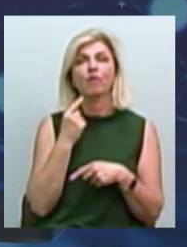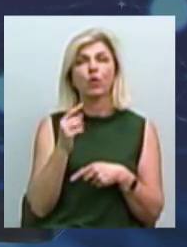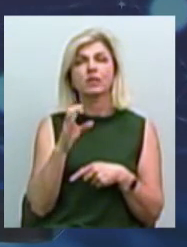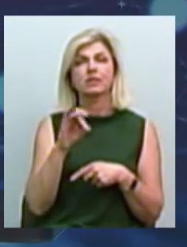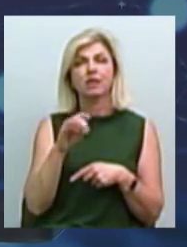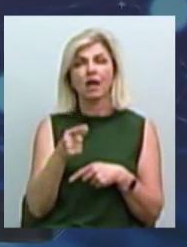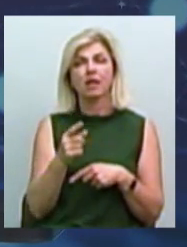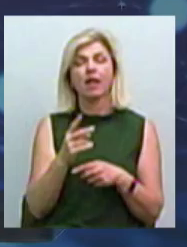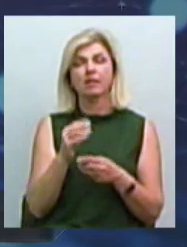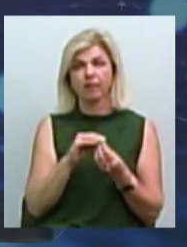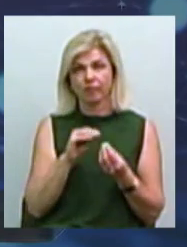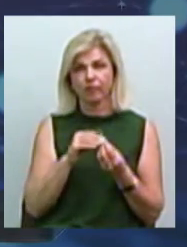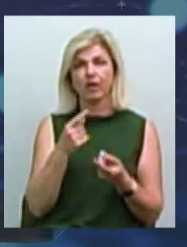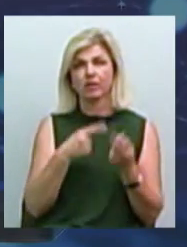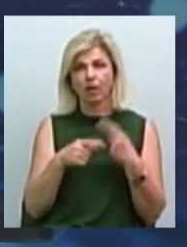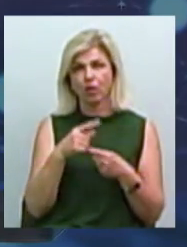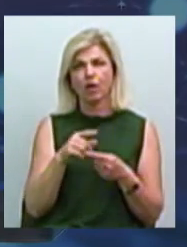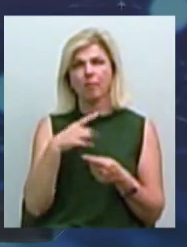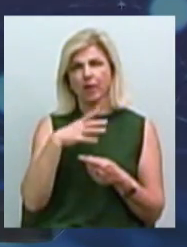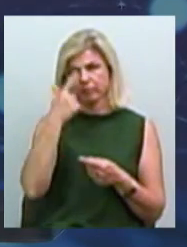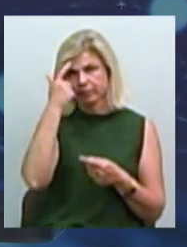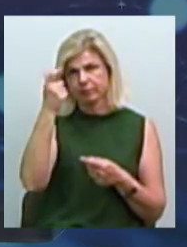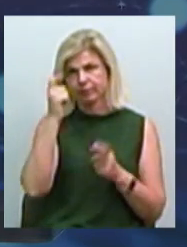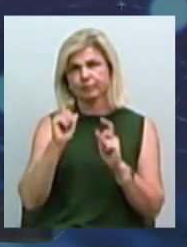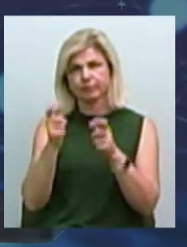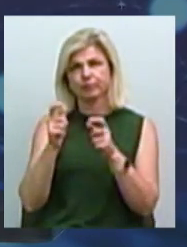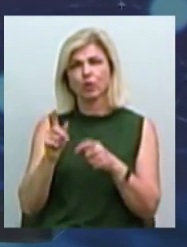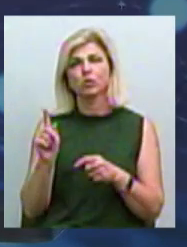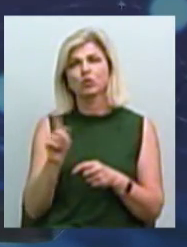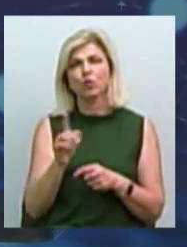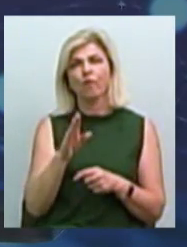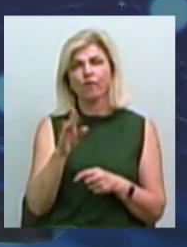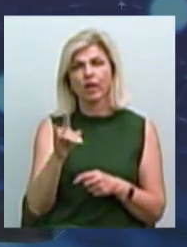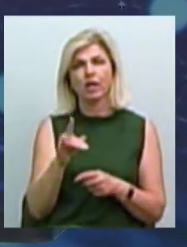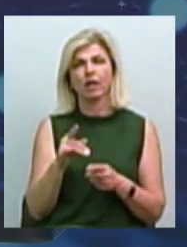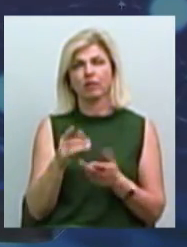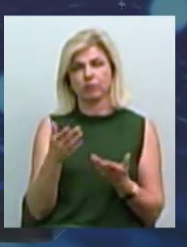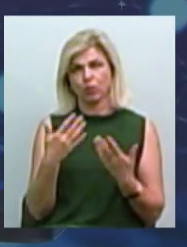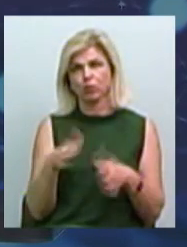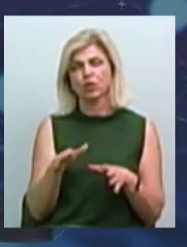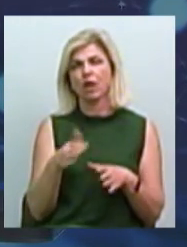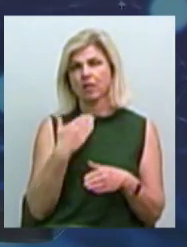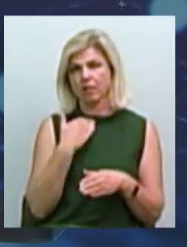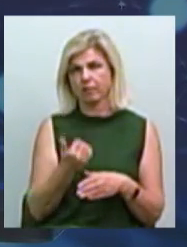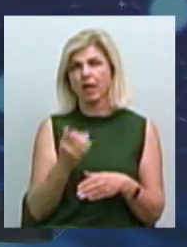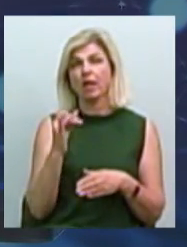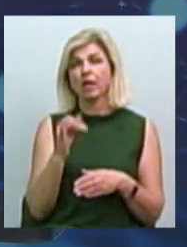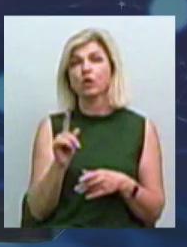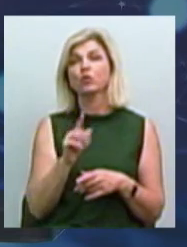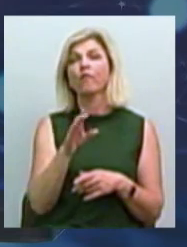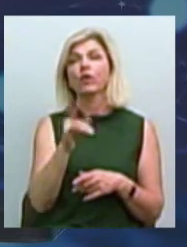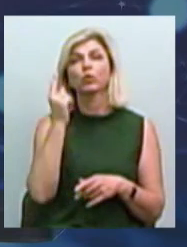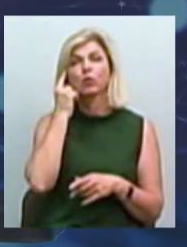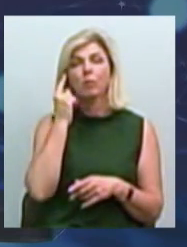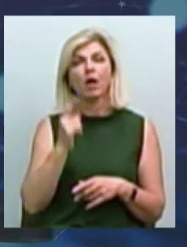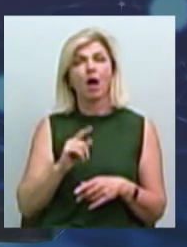найуспішніших, неоднократно було предупреждення індусу о том, що, знаєте, ви виходите за якісь пределы. І тоді, що ви думаєте,